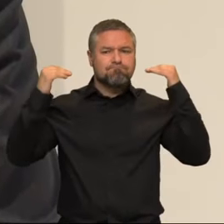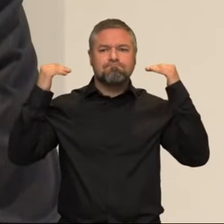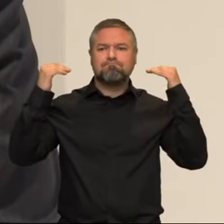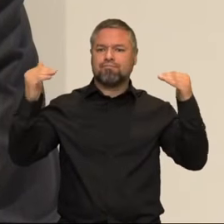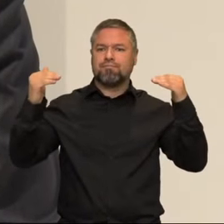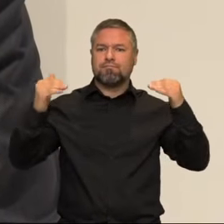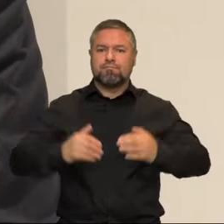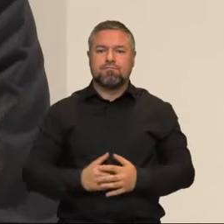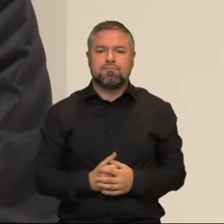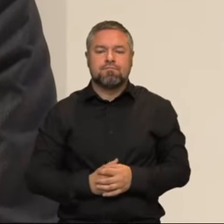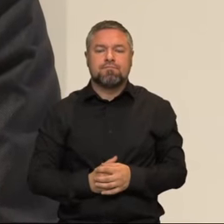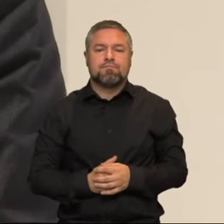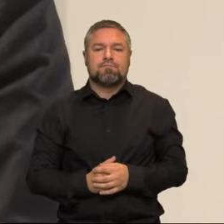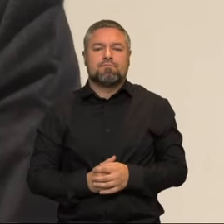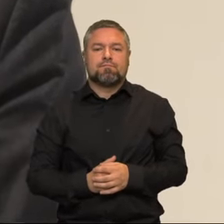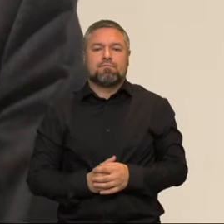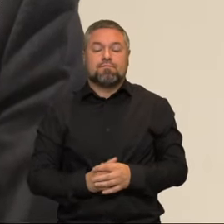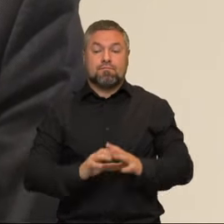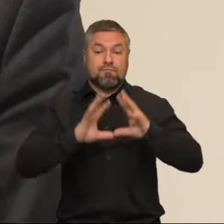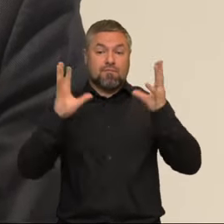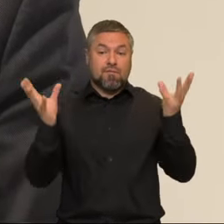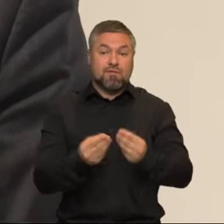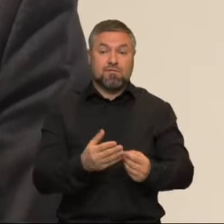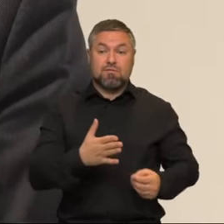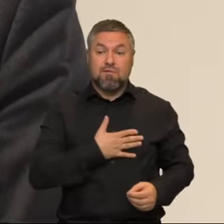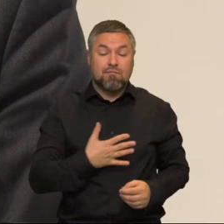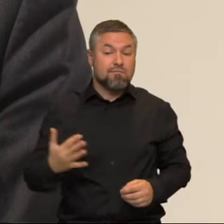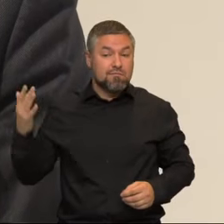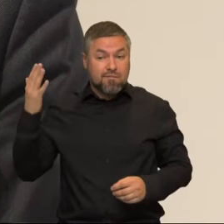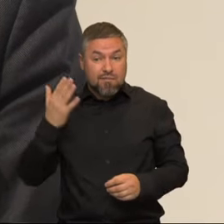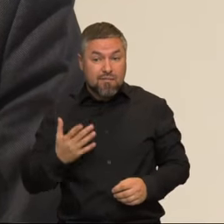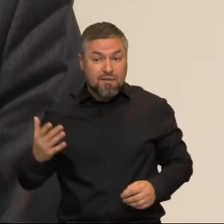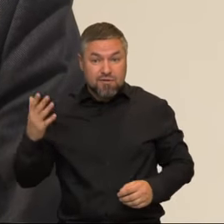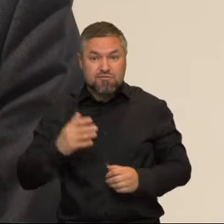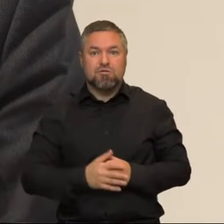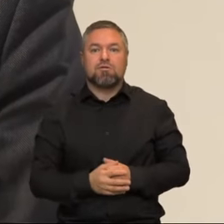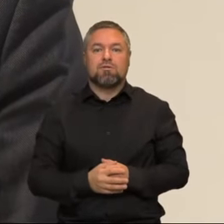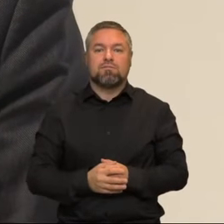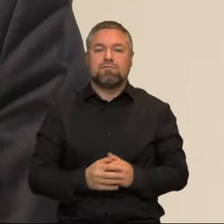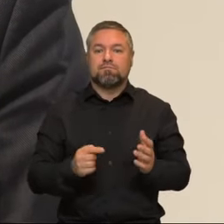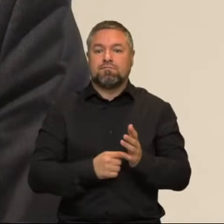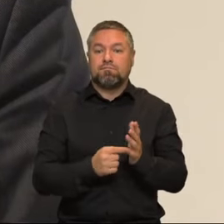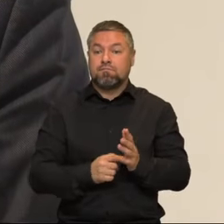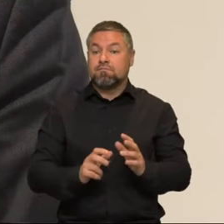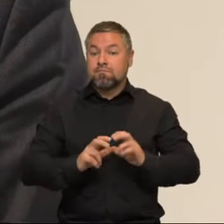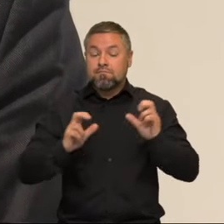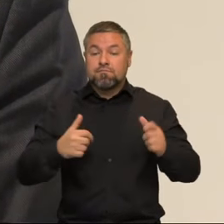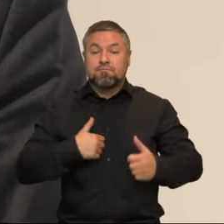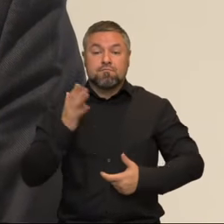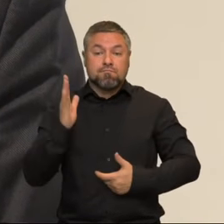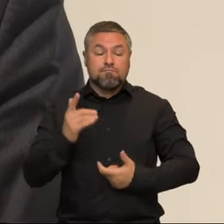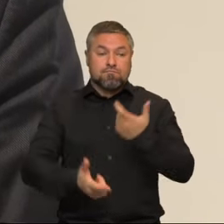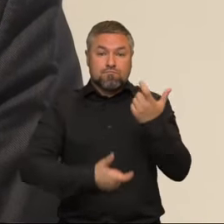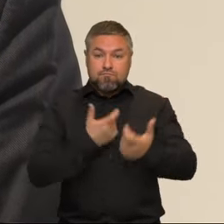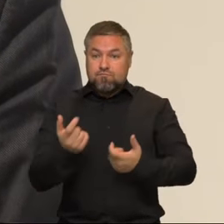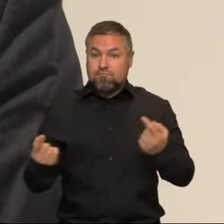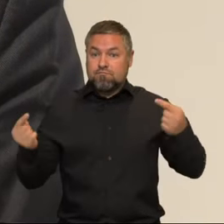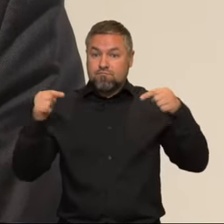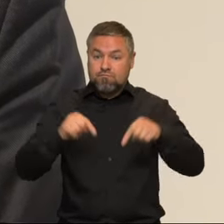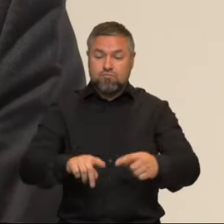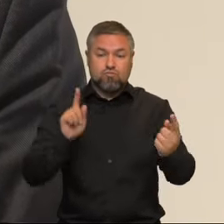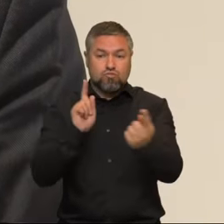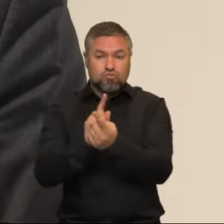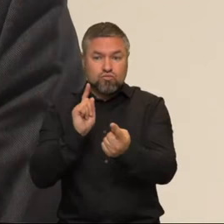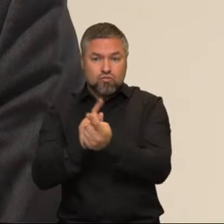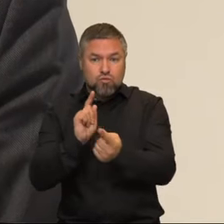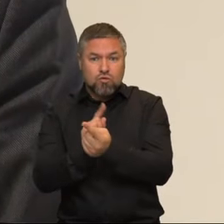poziomie. Wszyscy mamy nadzieję, że ten czas, kiedy będziemy mogli przychodzić, spotykać